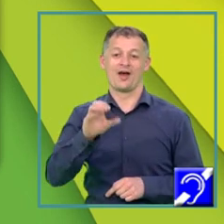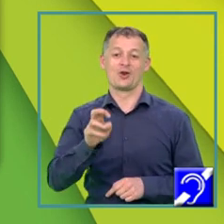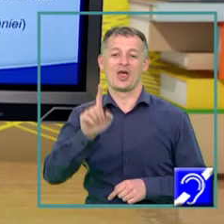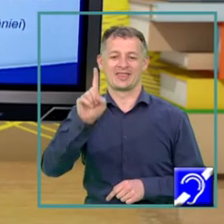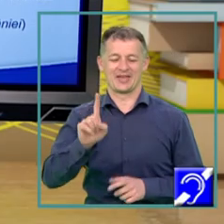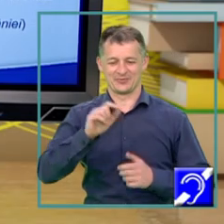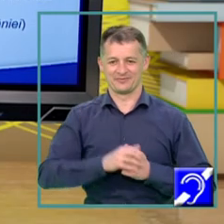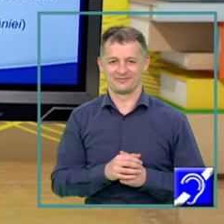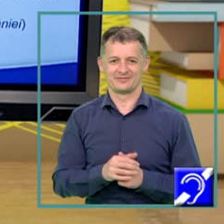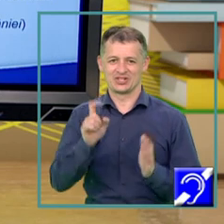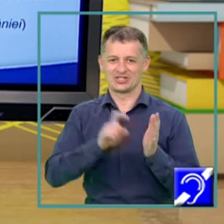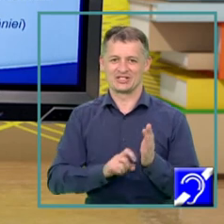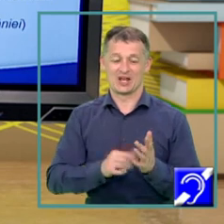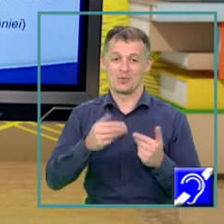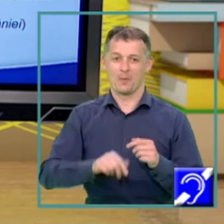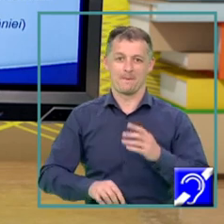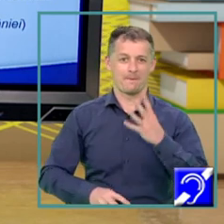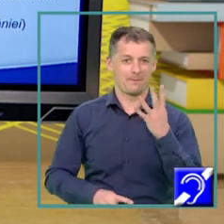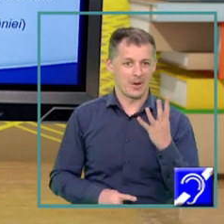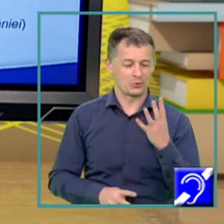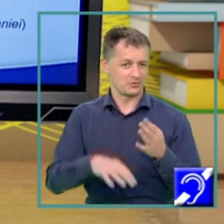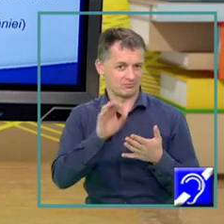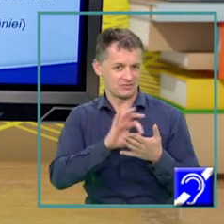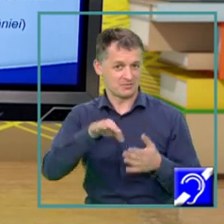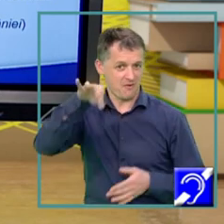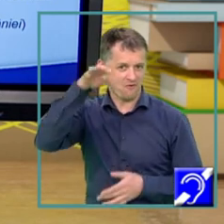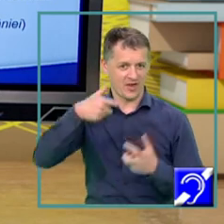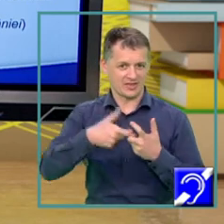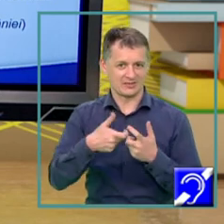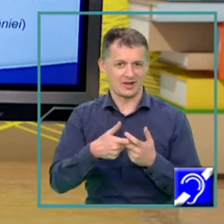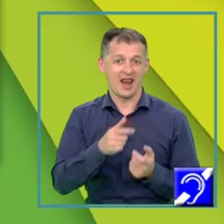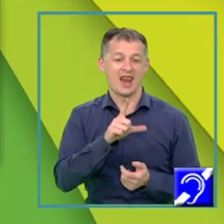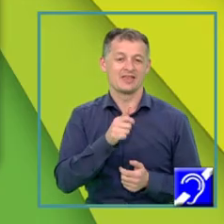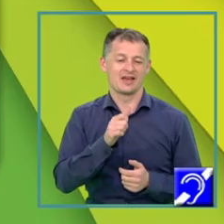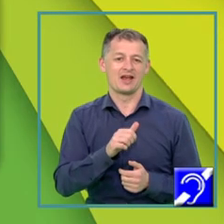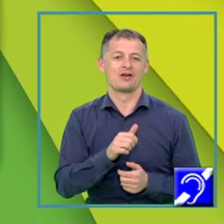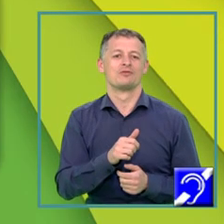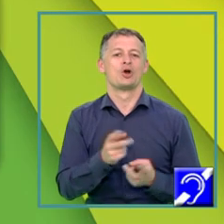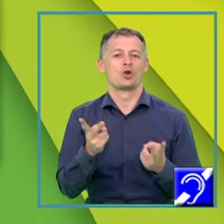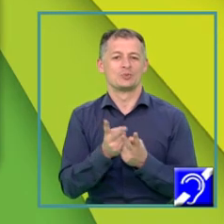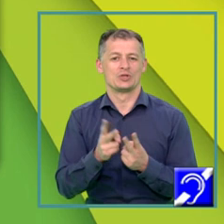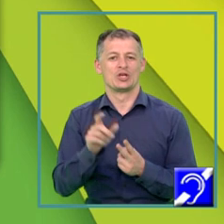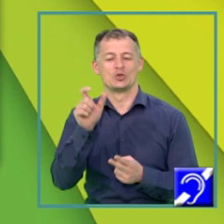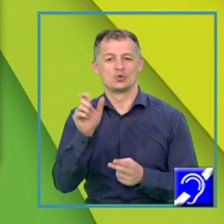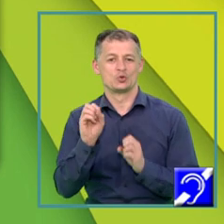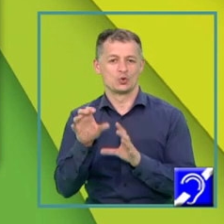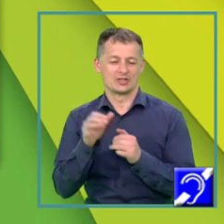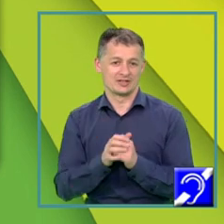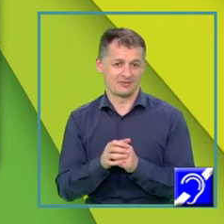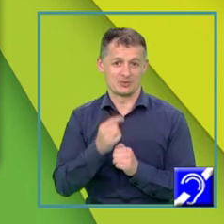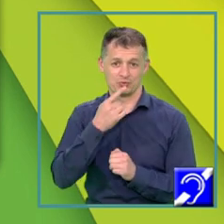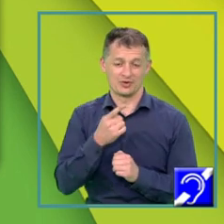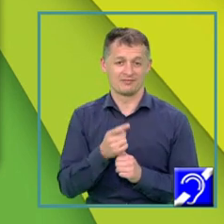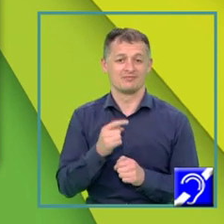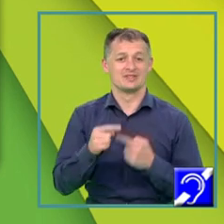I. Cerința numărul 4. Scrieți pe foaia de examen litera corespunzătoare sursei care susține că sistemul parlamentar